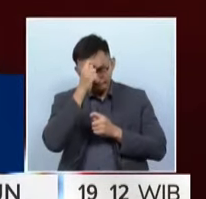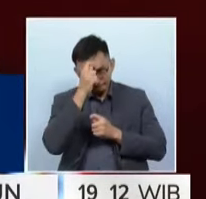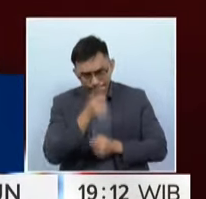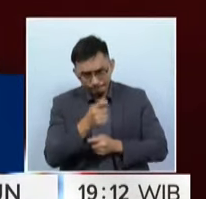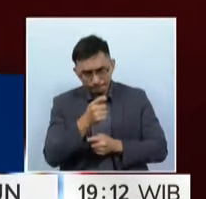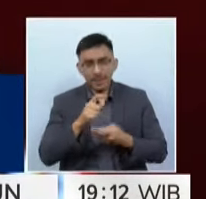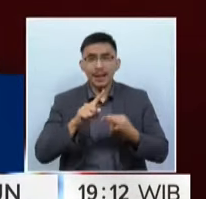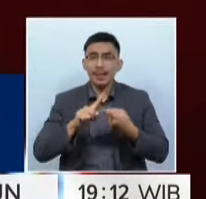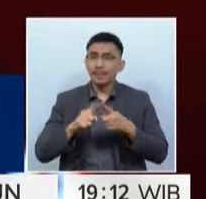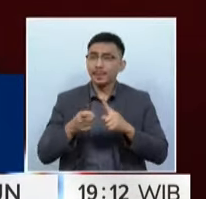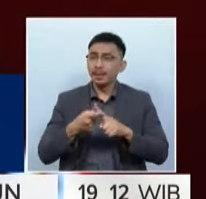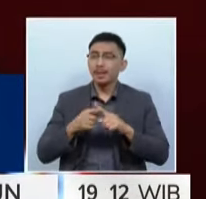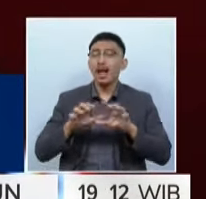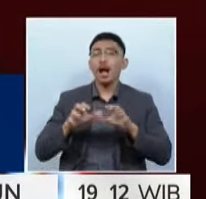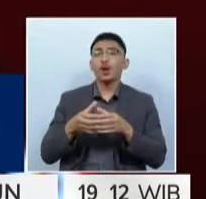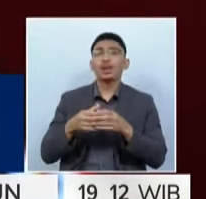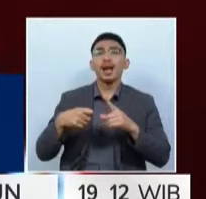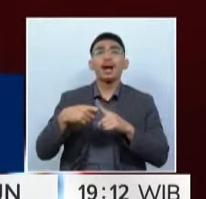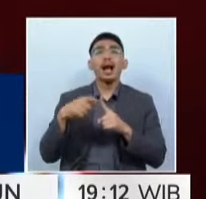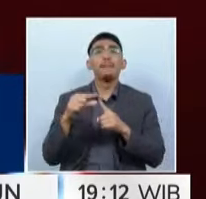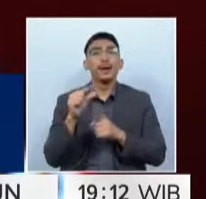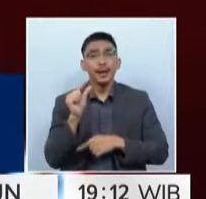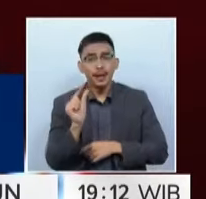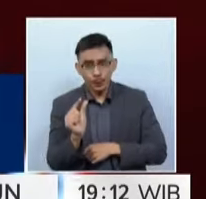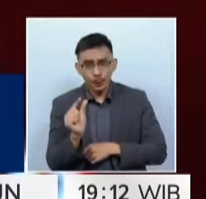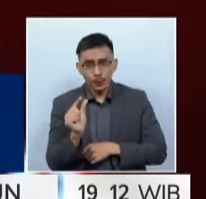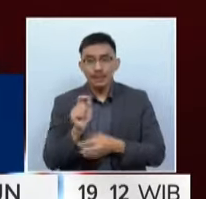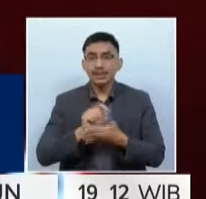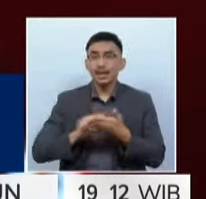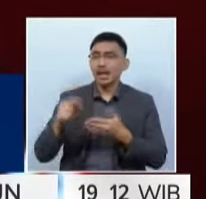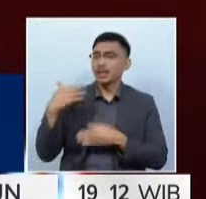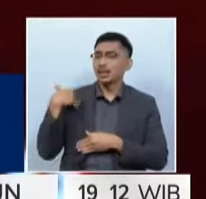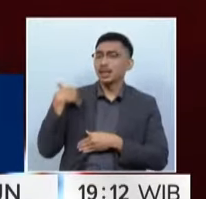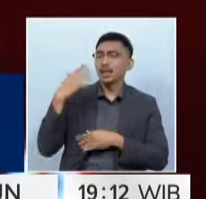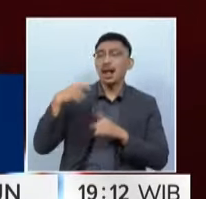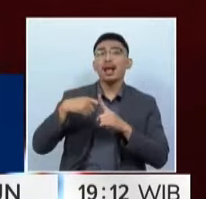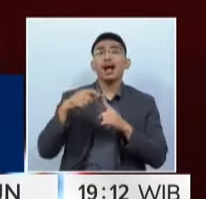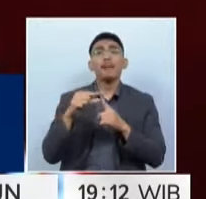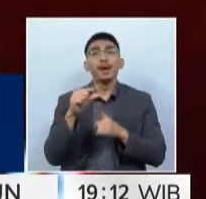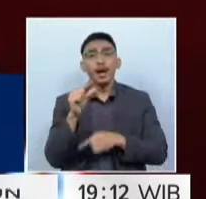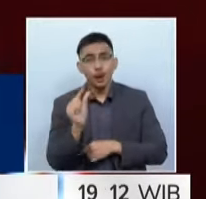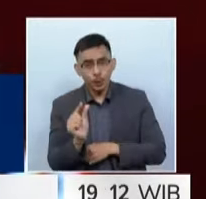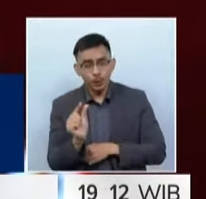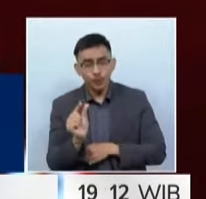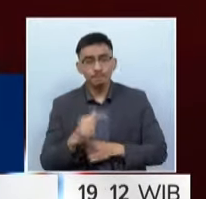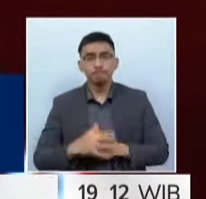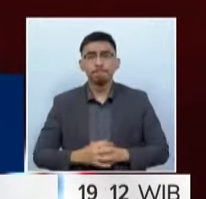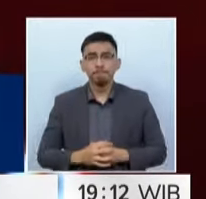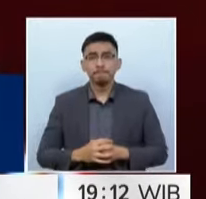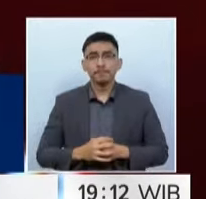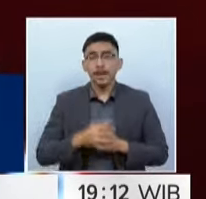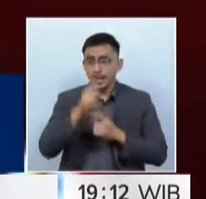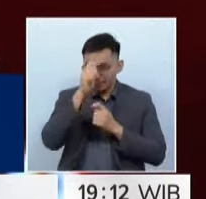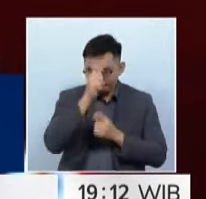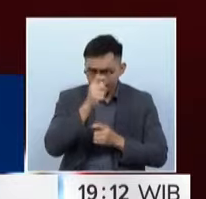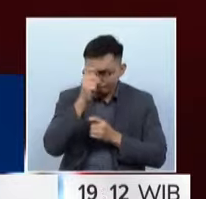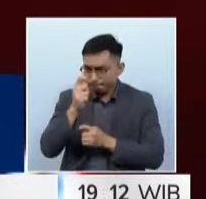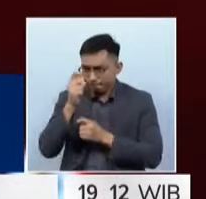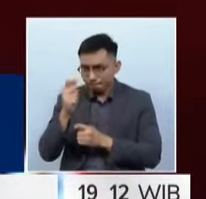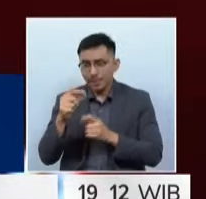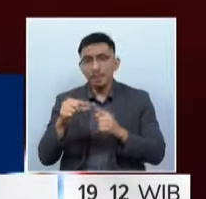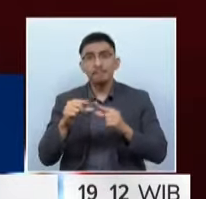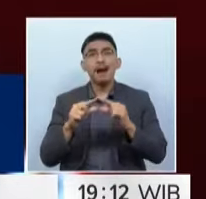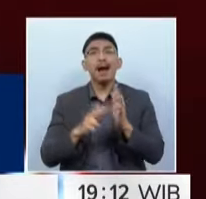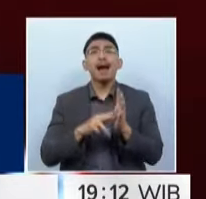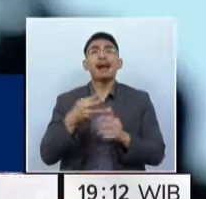anggota KPU beserta Sekjen KPU dan jajaran yang kami hormati para panelis yang